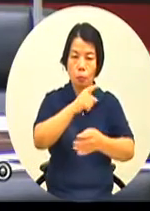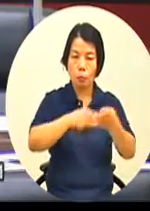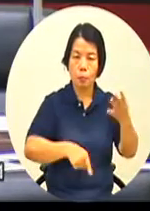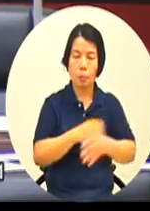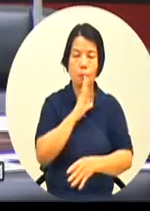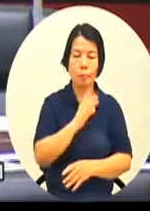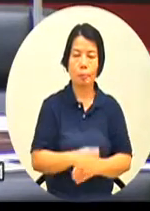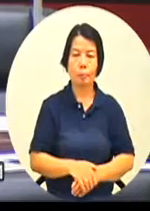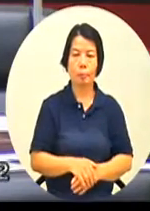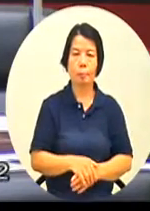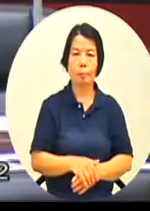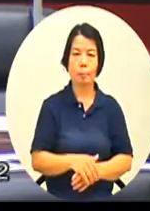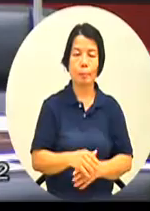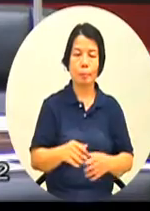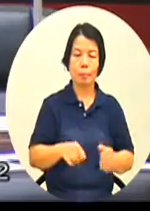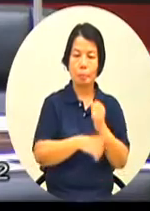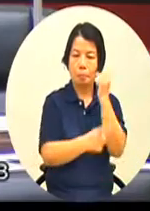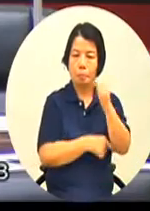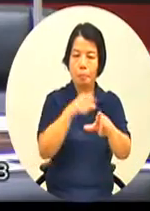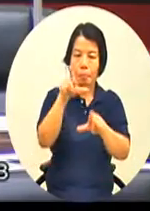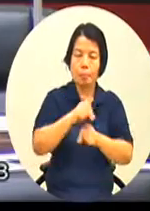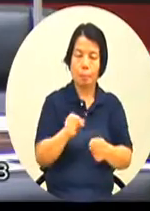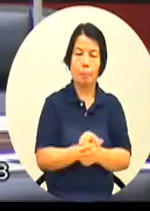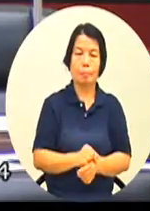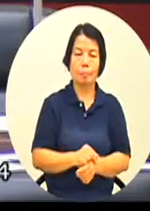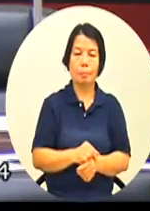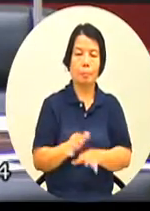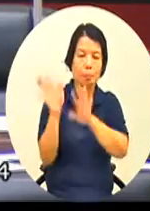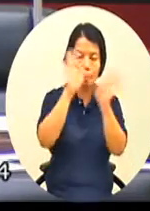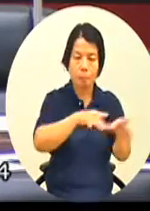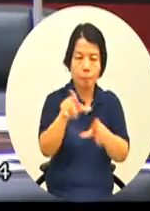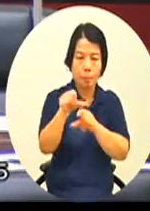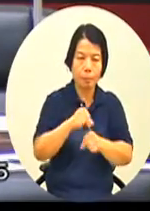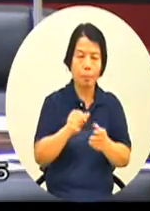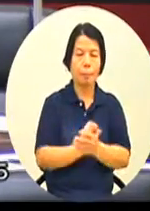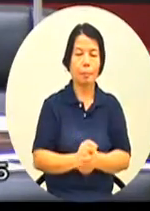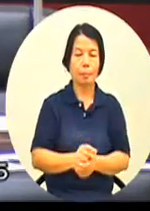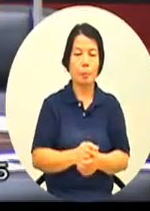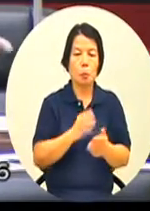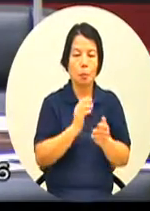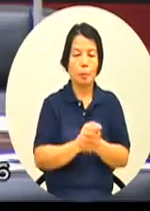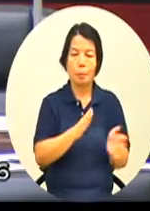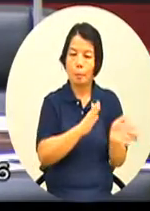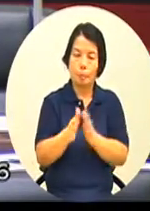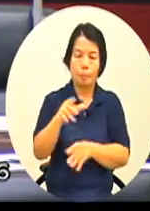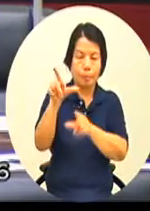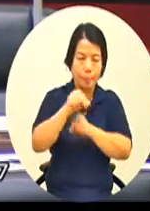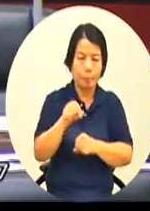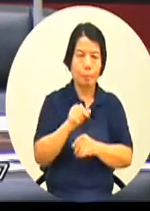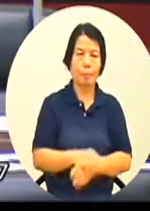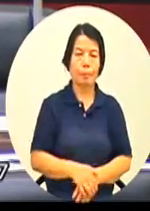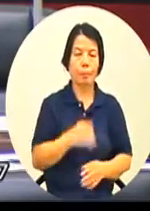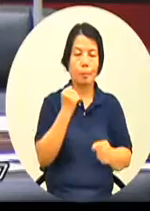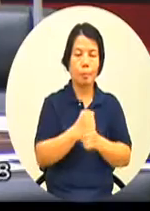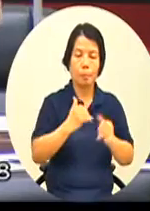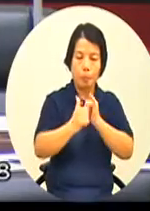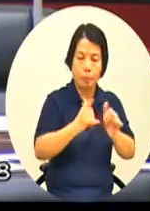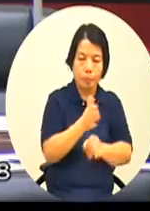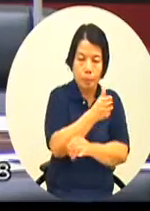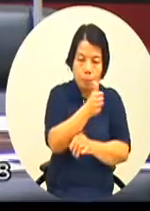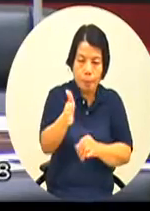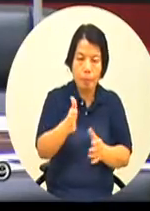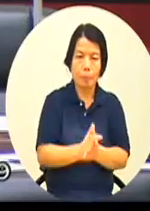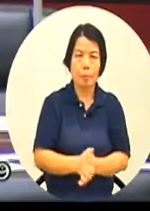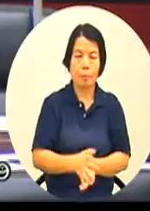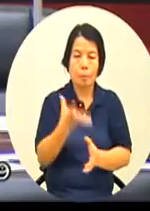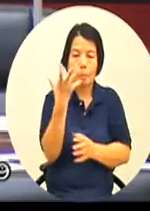法合情又合理，而且做民调还是大多数市